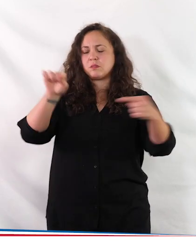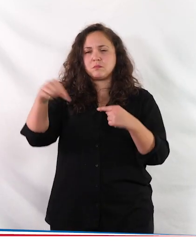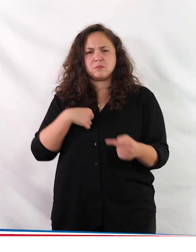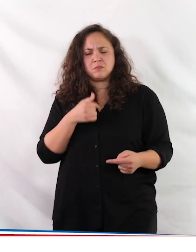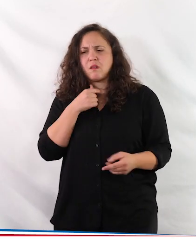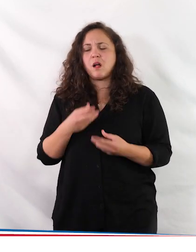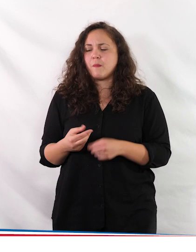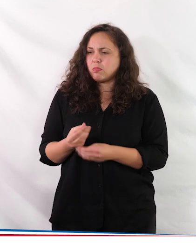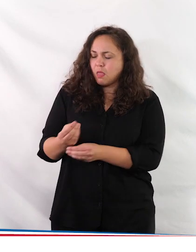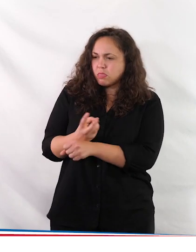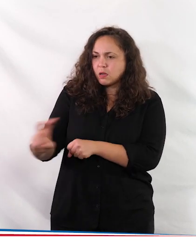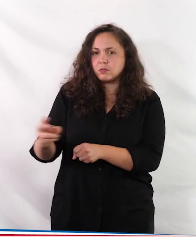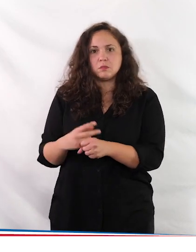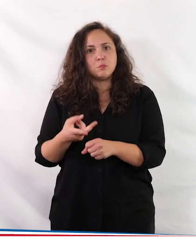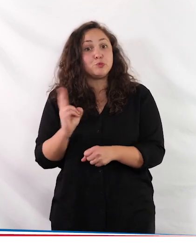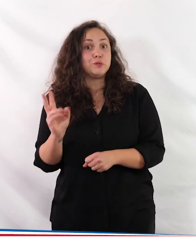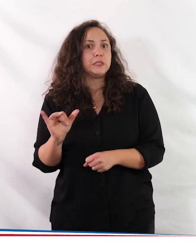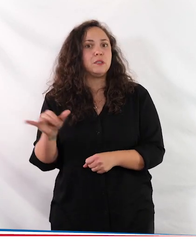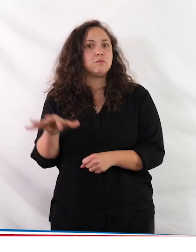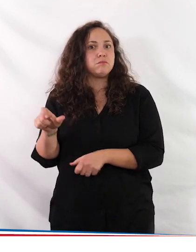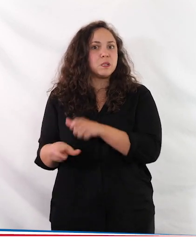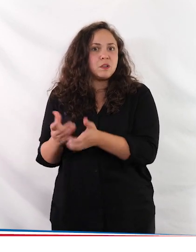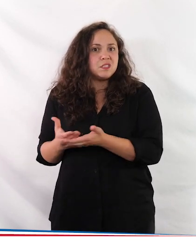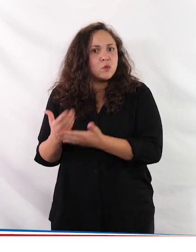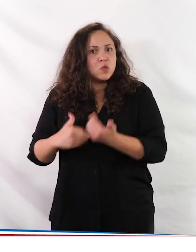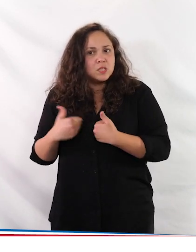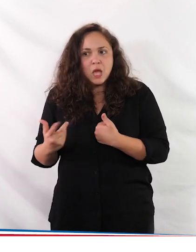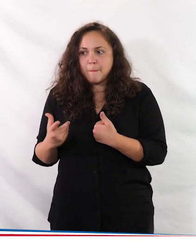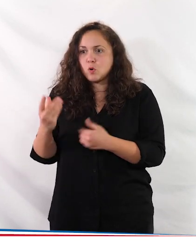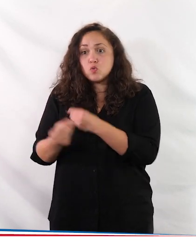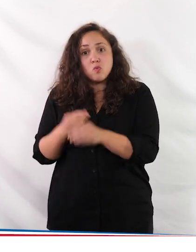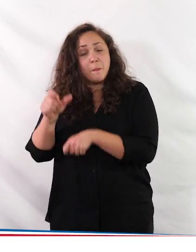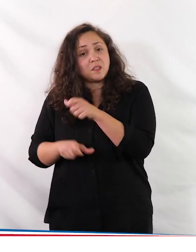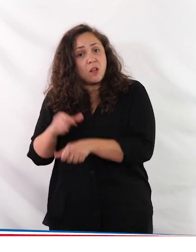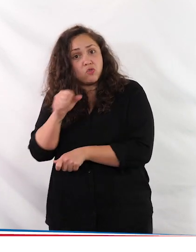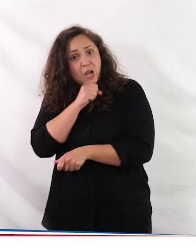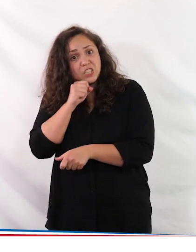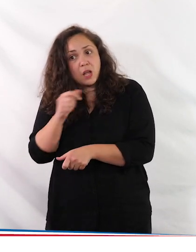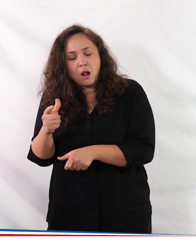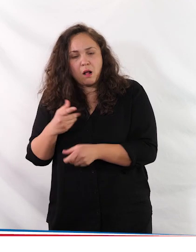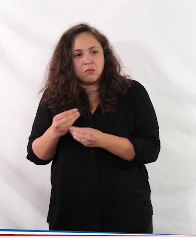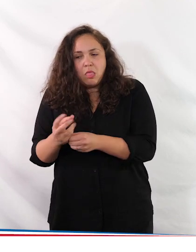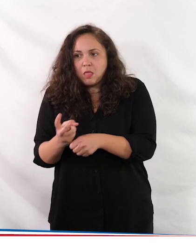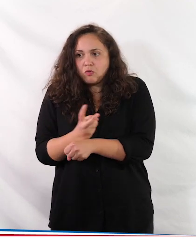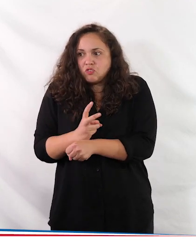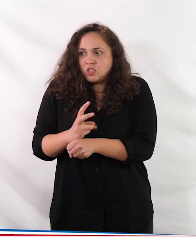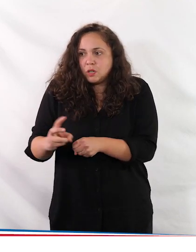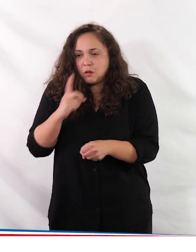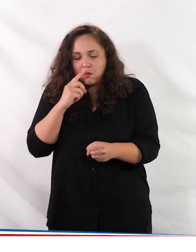uns vis-à-vis des autres, ou la mise en danger notamment des personnes en situation de handicap ou des